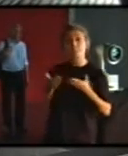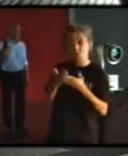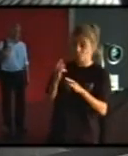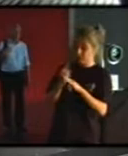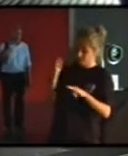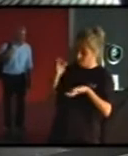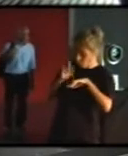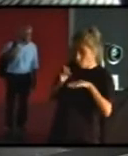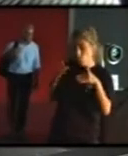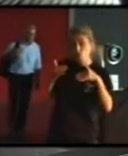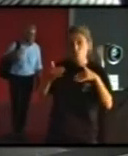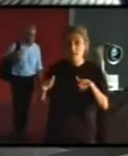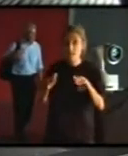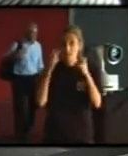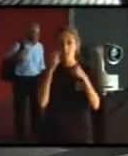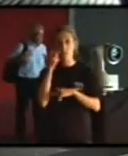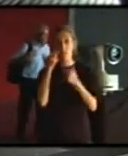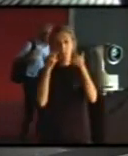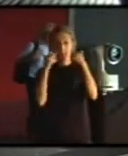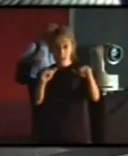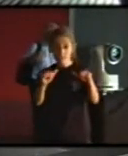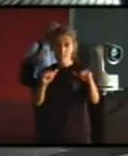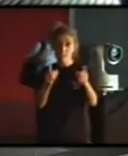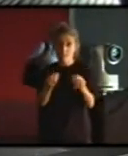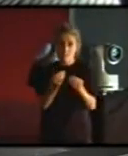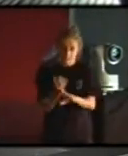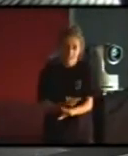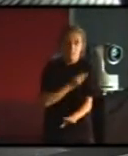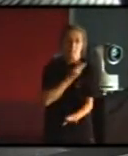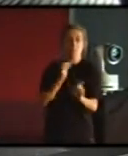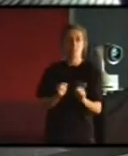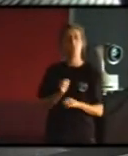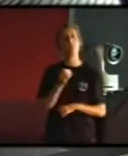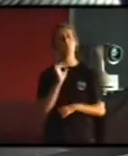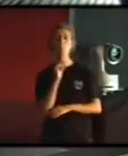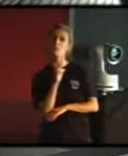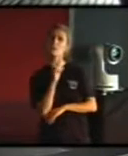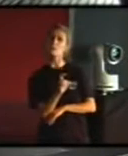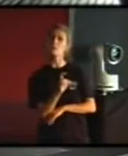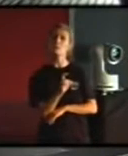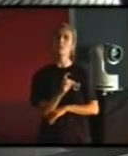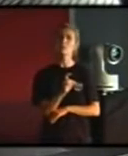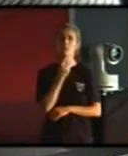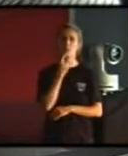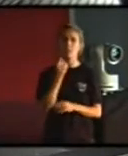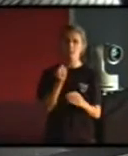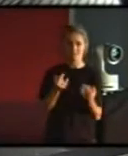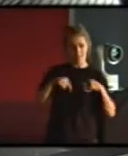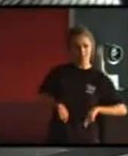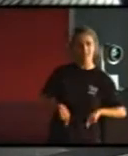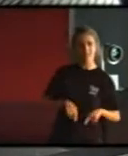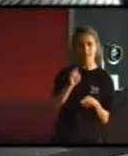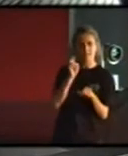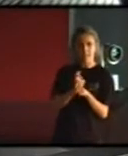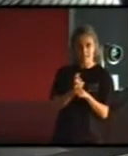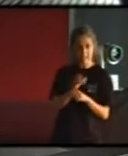pour ceux qui apprennent dedans. Mais est-ce que ça se vérifie vraiment? Parce que ce que vous nous racontez, c'est une histoire où c'est l'institution qui décide de